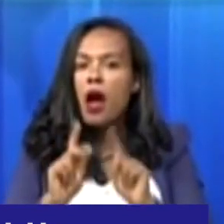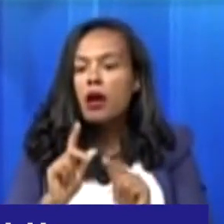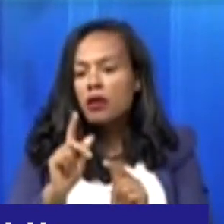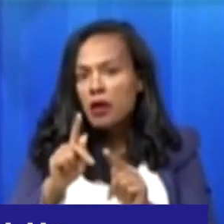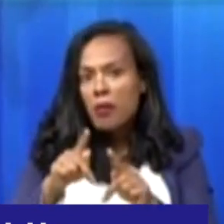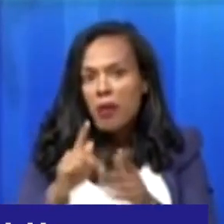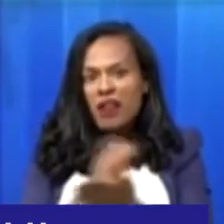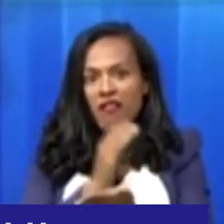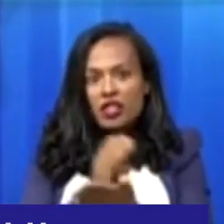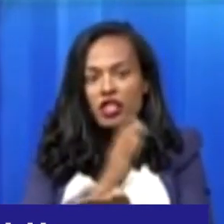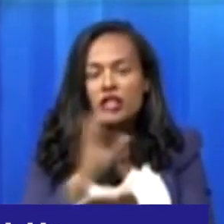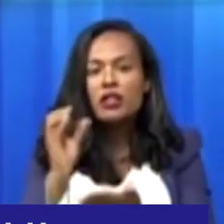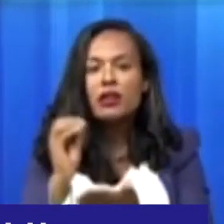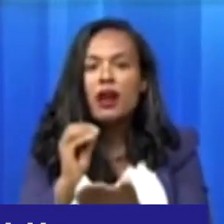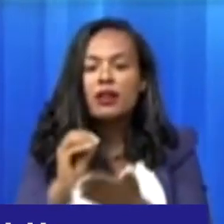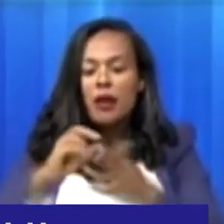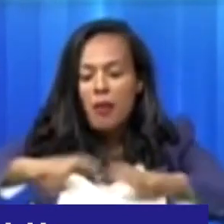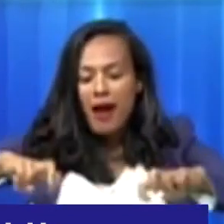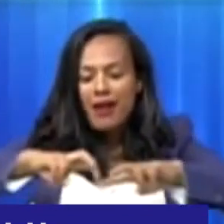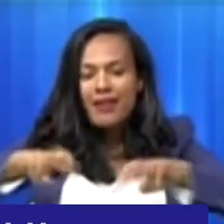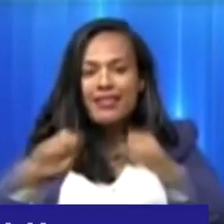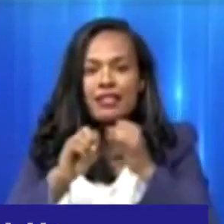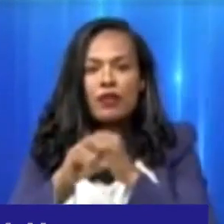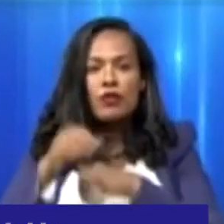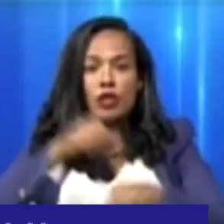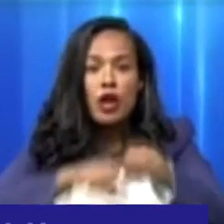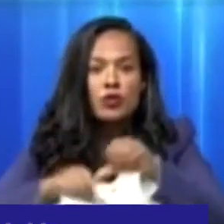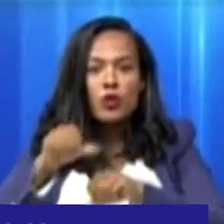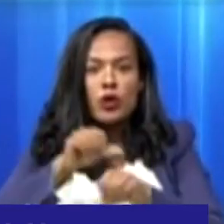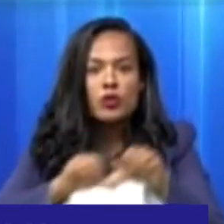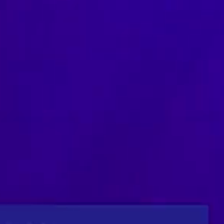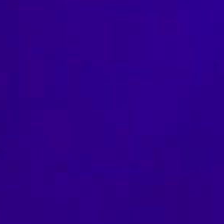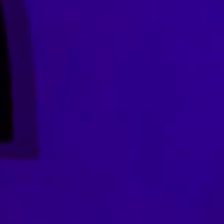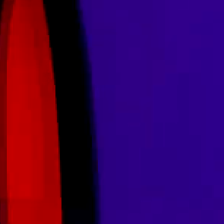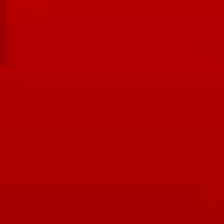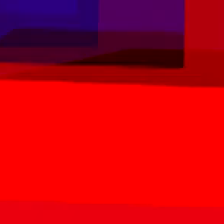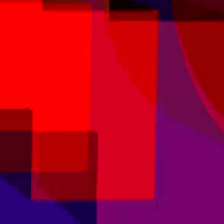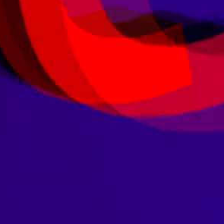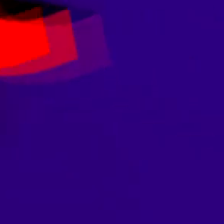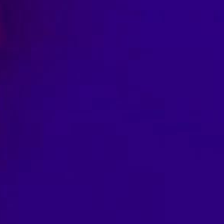የማኒፋክቸሪንግ እና የማዕድን ዘርፎች አስተዋጽኦ ቀዳሚውን ድርሻ ይይዛሉ።